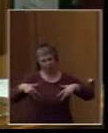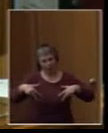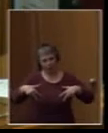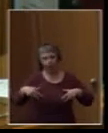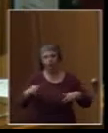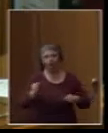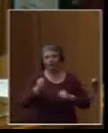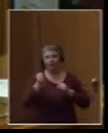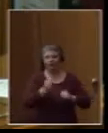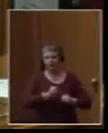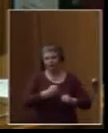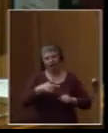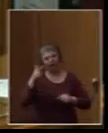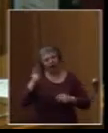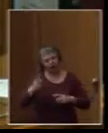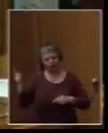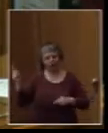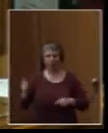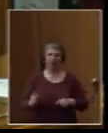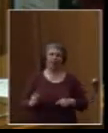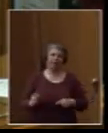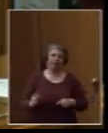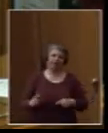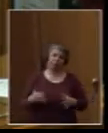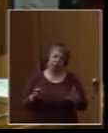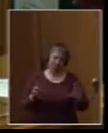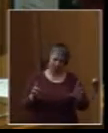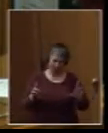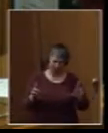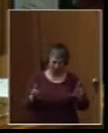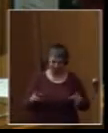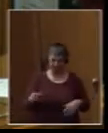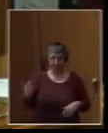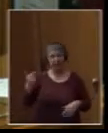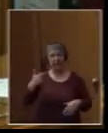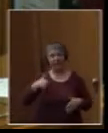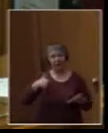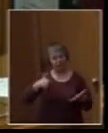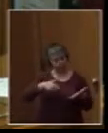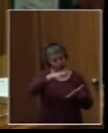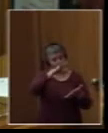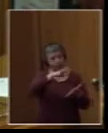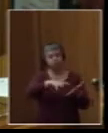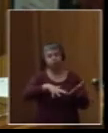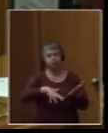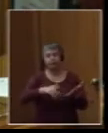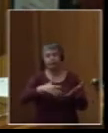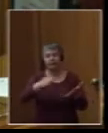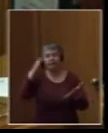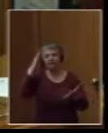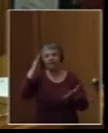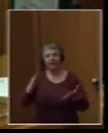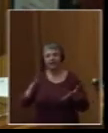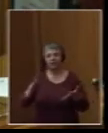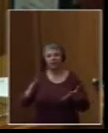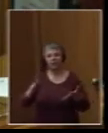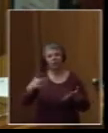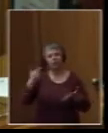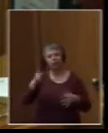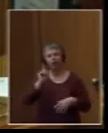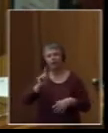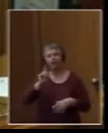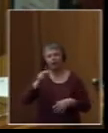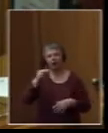Λοιπόν, διαβάζοντας εγώ τον χαιρετισμό της κυρίας Στανοπούλου, της Αντιπεριφερειάρχη